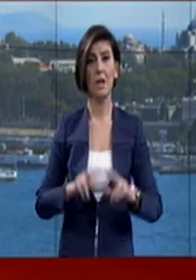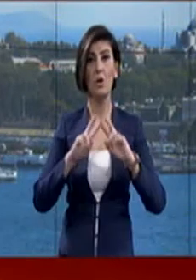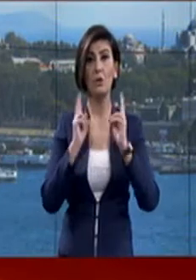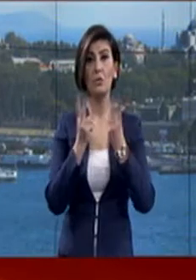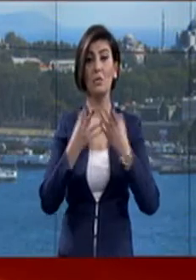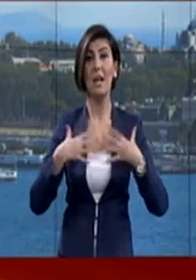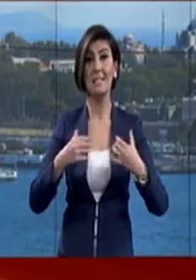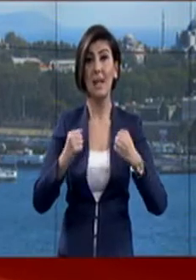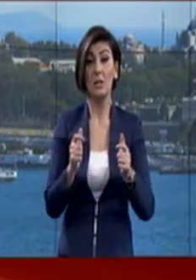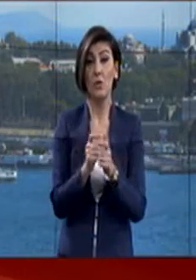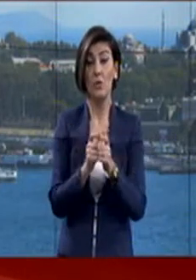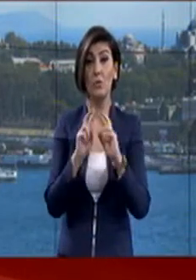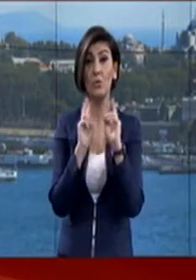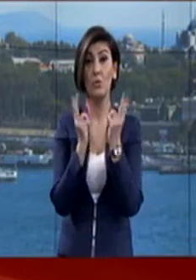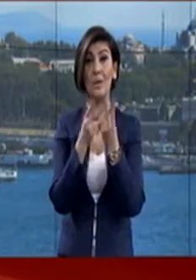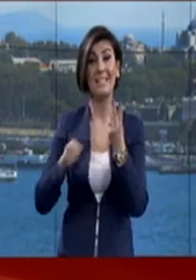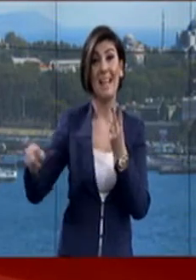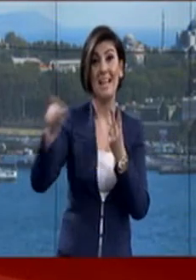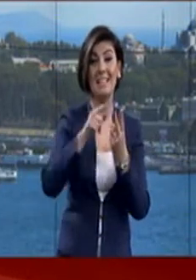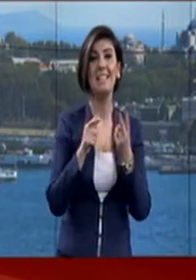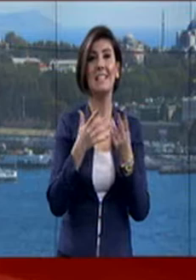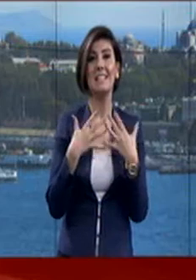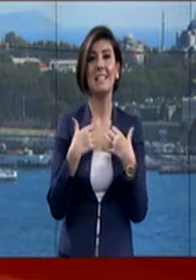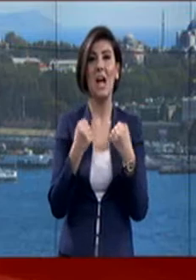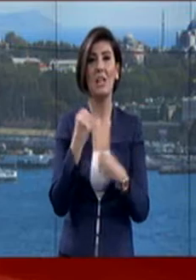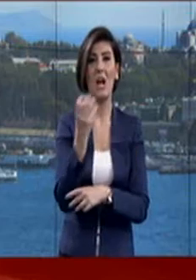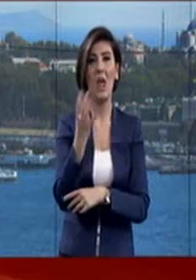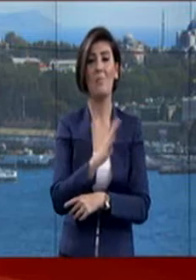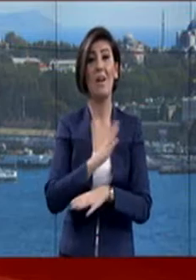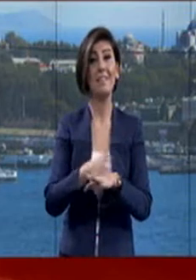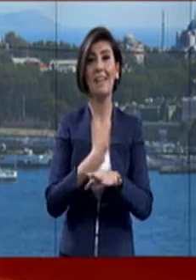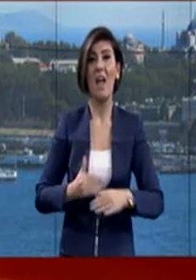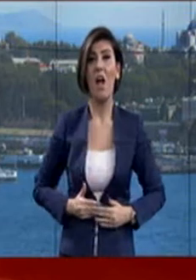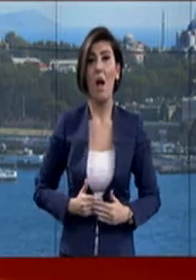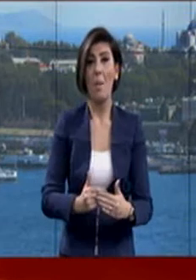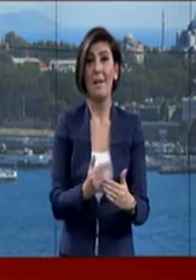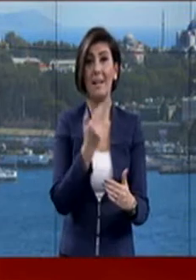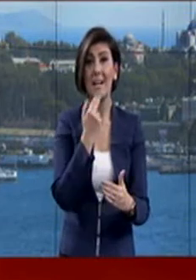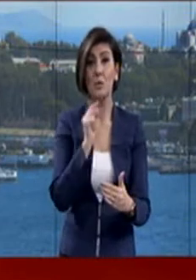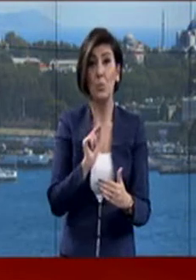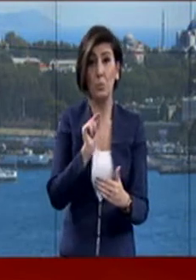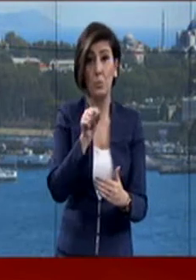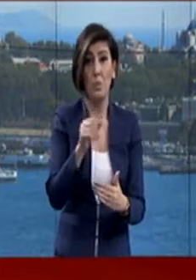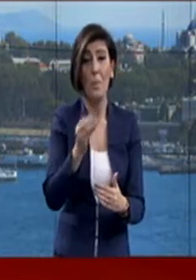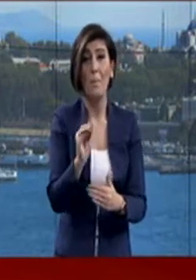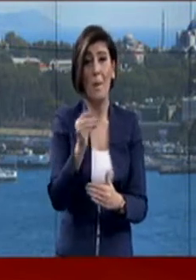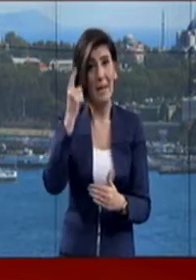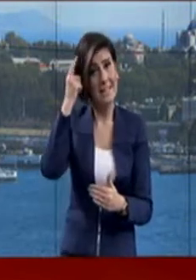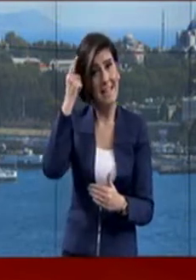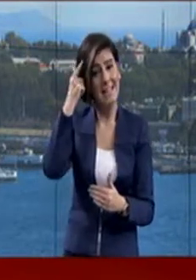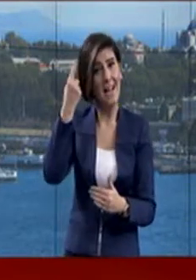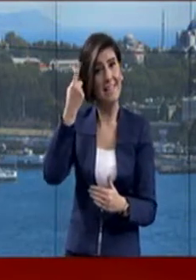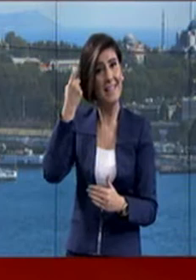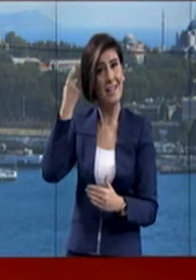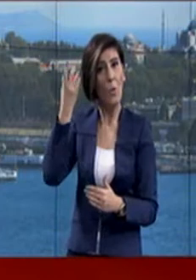Dünya Sağlık Örgütü küresel sağlık alarmı verdi. Nedeni ise hamile kadınlara bulaşması durumunda bebeklerde zeka